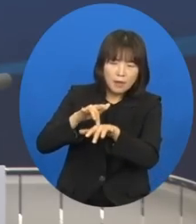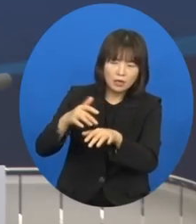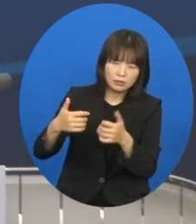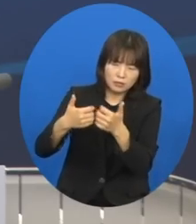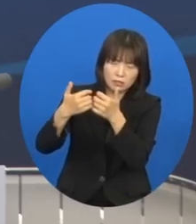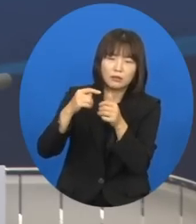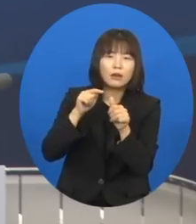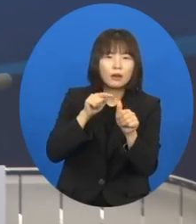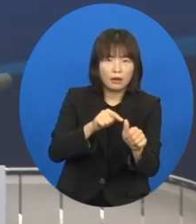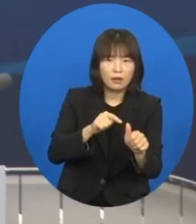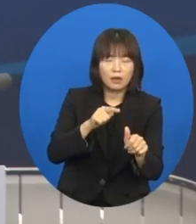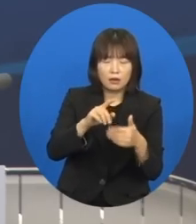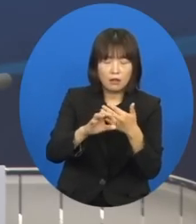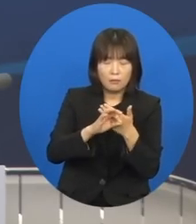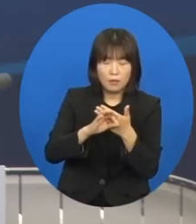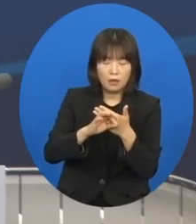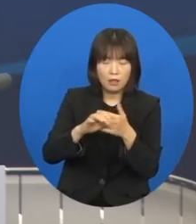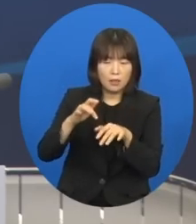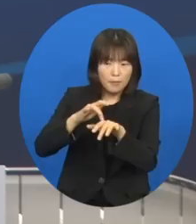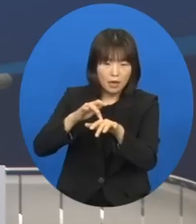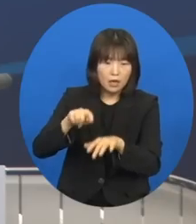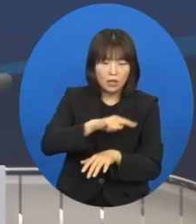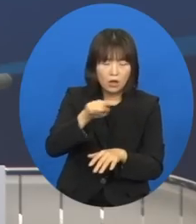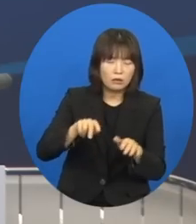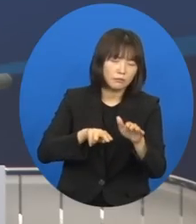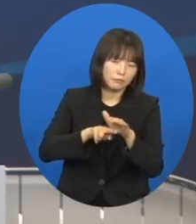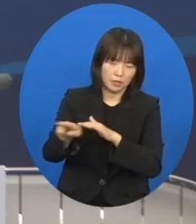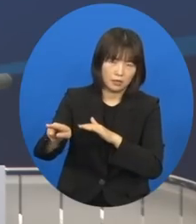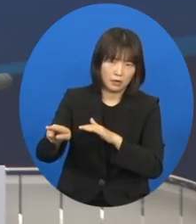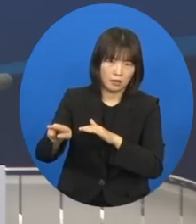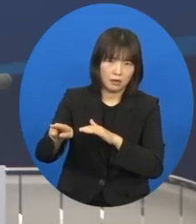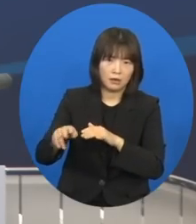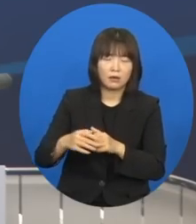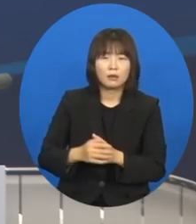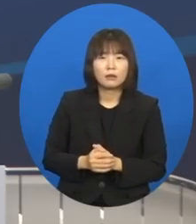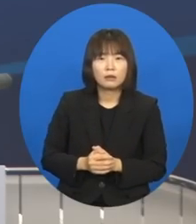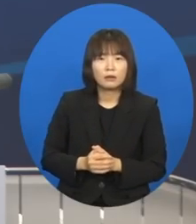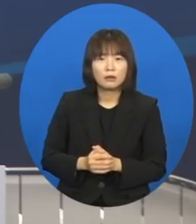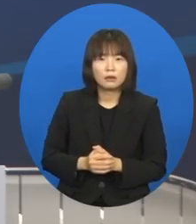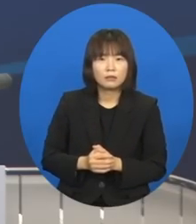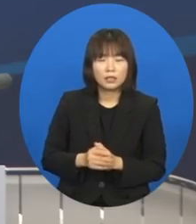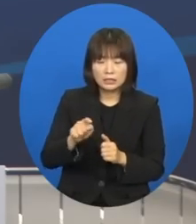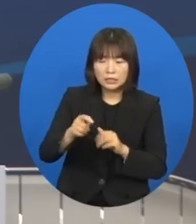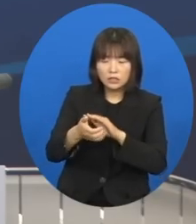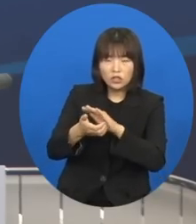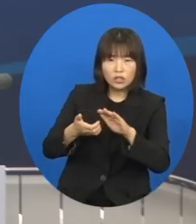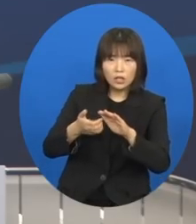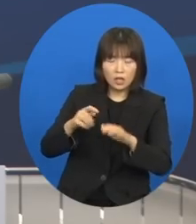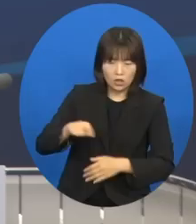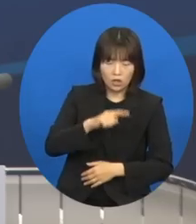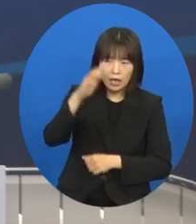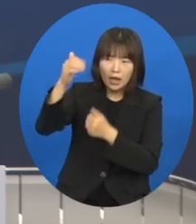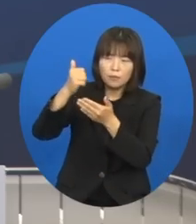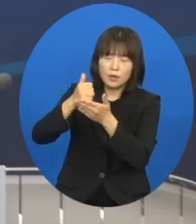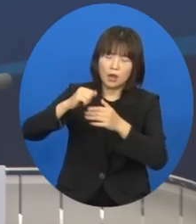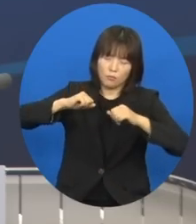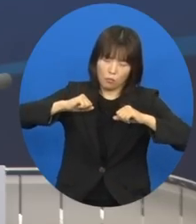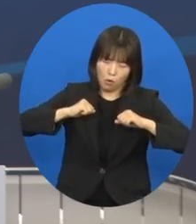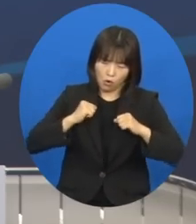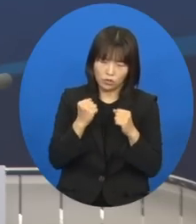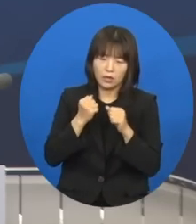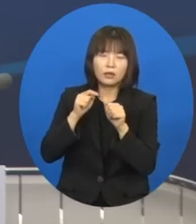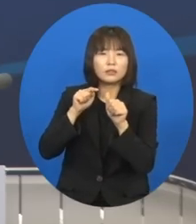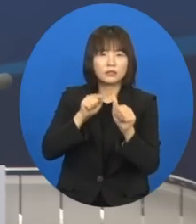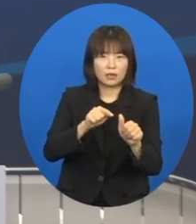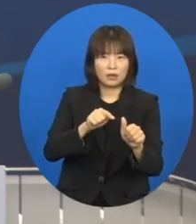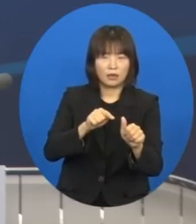저가 너희를 피하리라 하였잖아요. 근데 그 앞에 너희는 하나님께 복종할지어다가 먼저 있습니다.